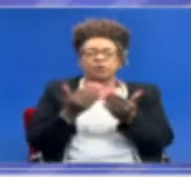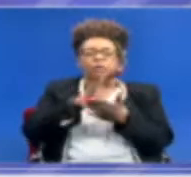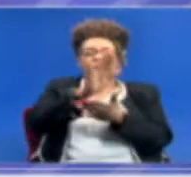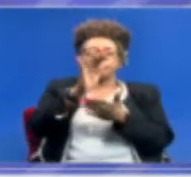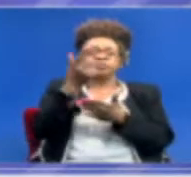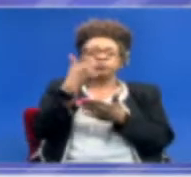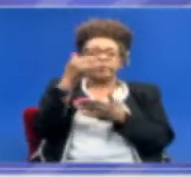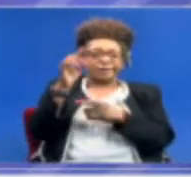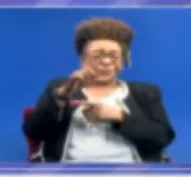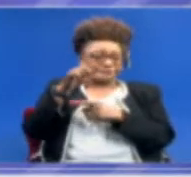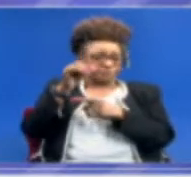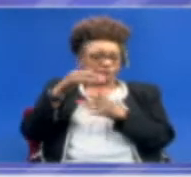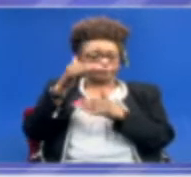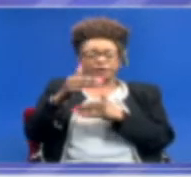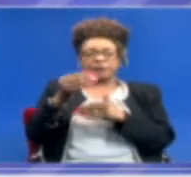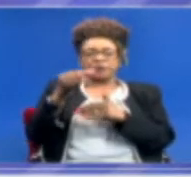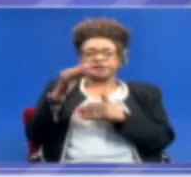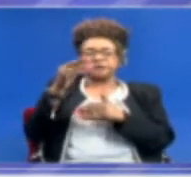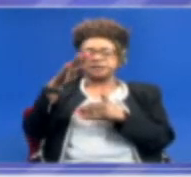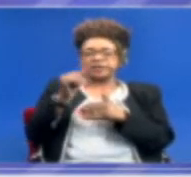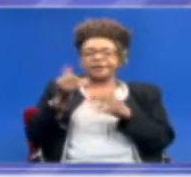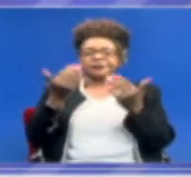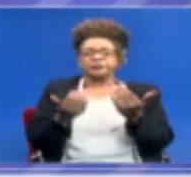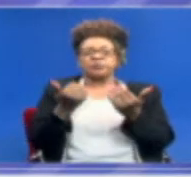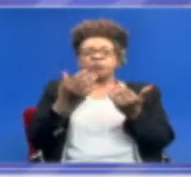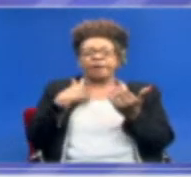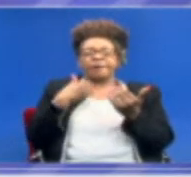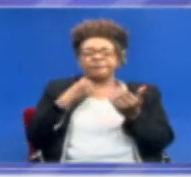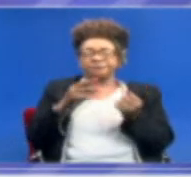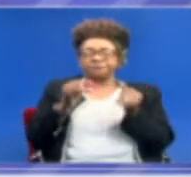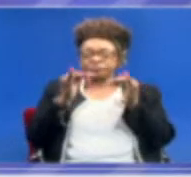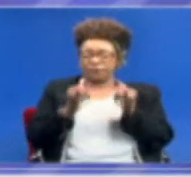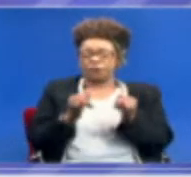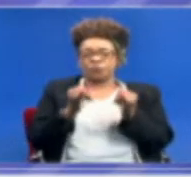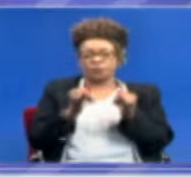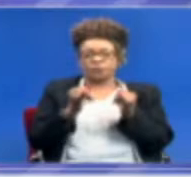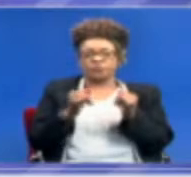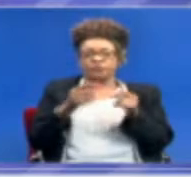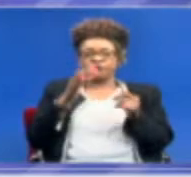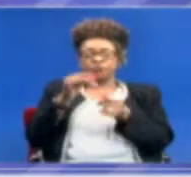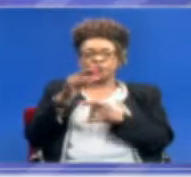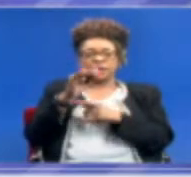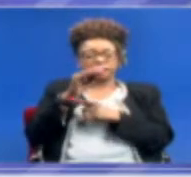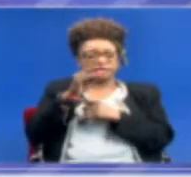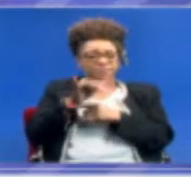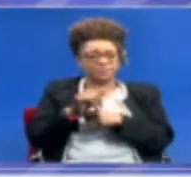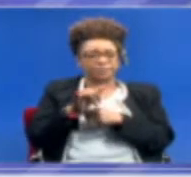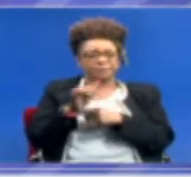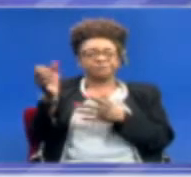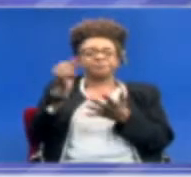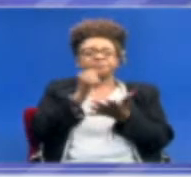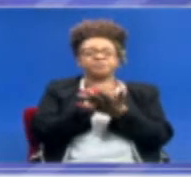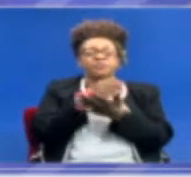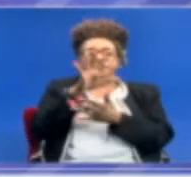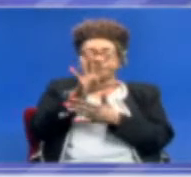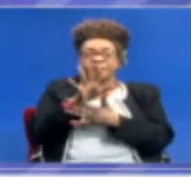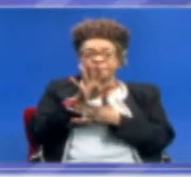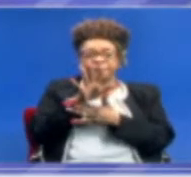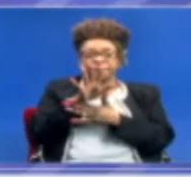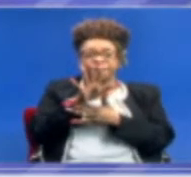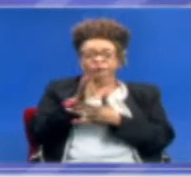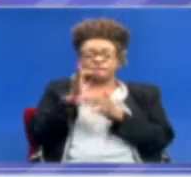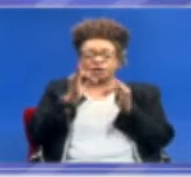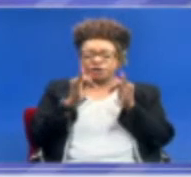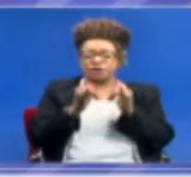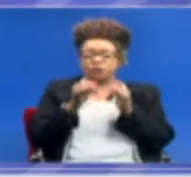Ligi kuu ya kandanda nchini Tusker wamekisuka upya kikosi chao kwa ajili ya kuwasajili wanasoka watano, yani kwa ajili ya msimu mpya